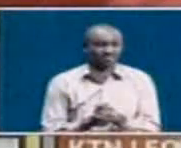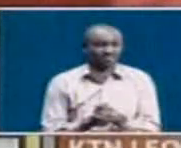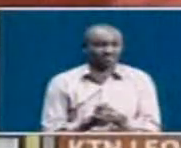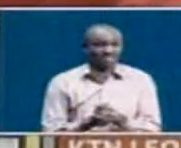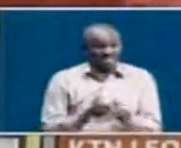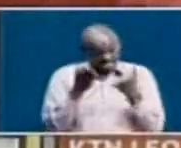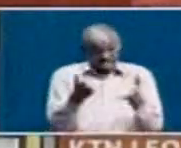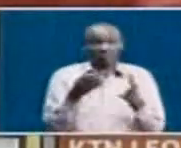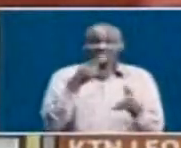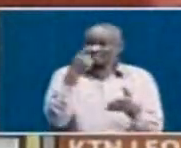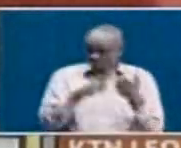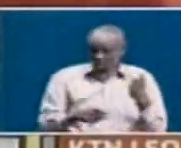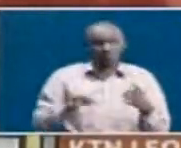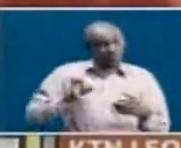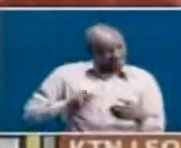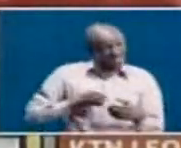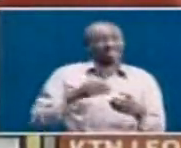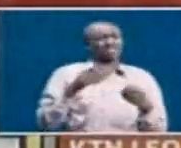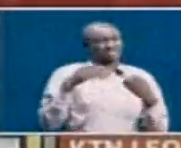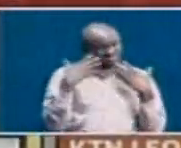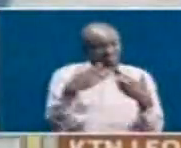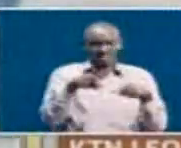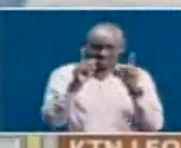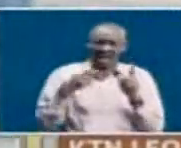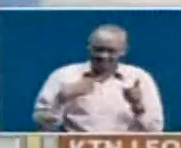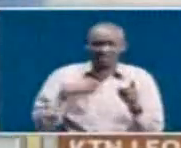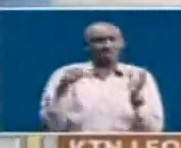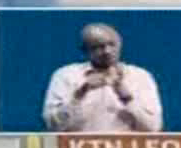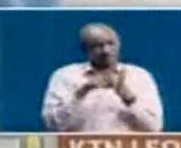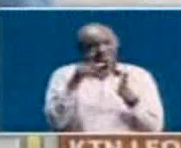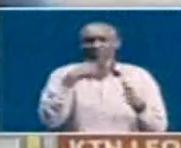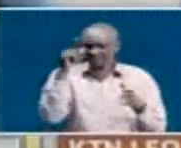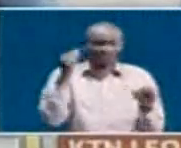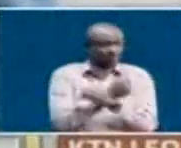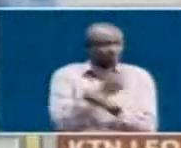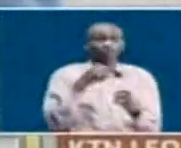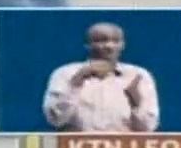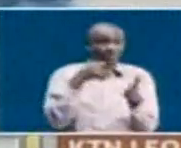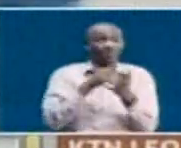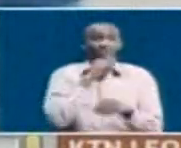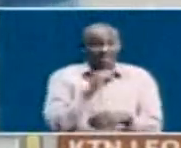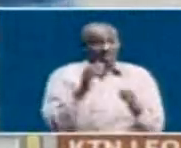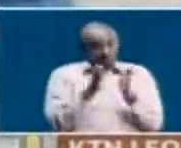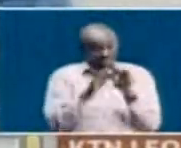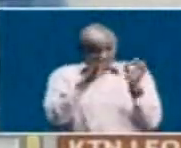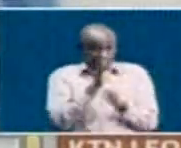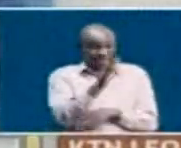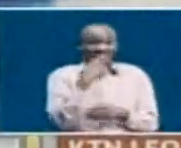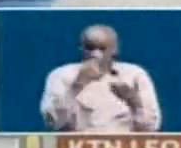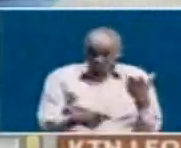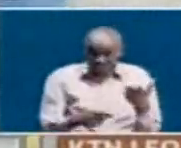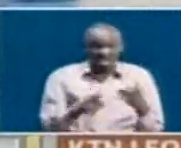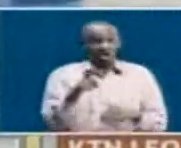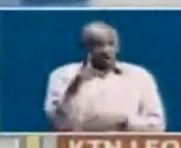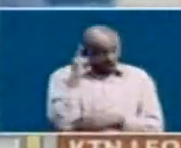Tamaduni nazo zilizomfanyilia mwanamke kwa siku nyingi zimewafanya baadhi yao kuogopa kujumuisha mali yao na ile ya familia kwa hofu kuwa sheria